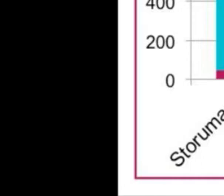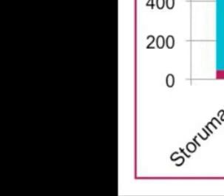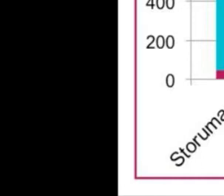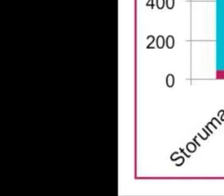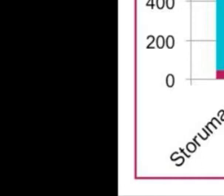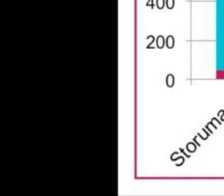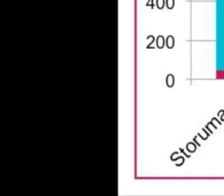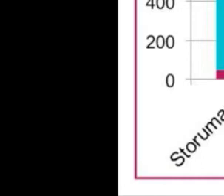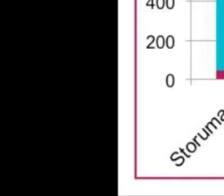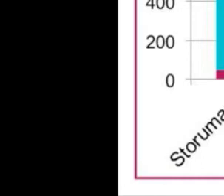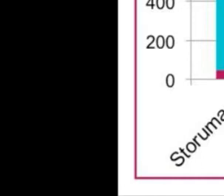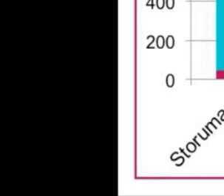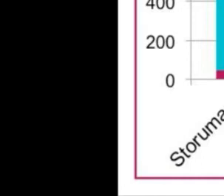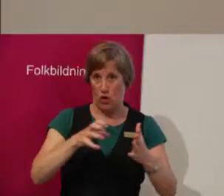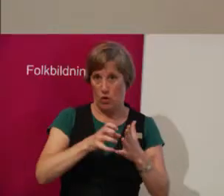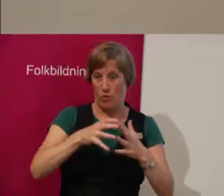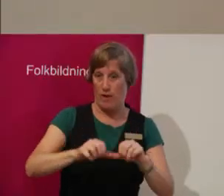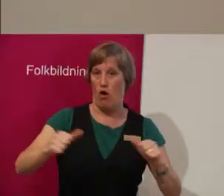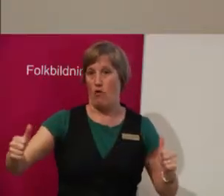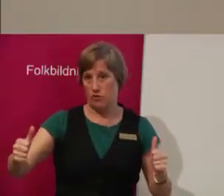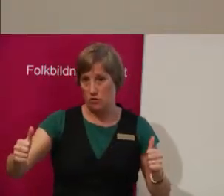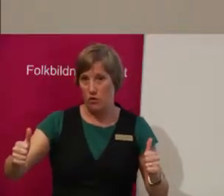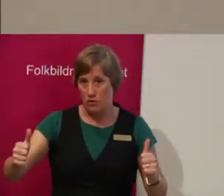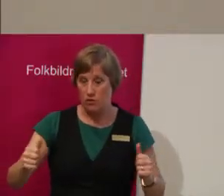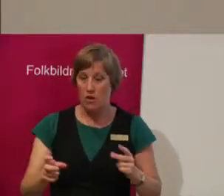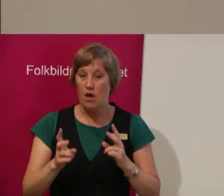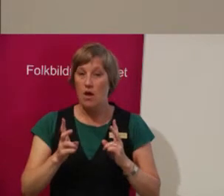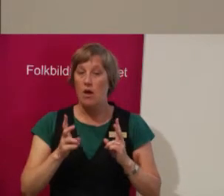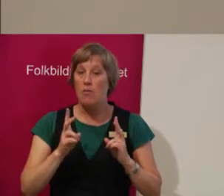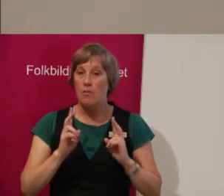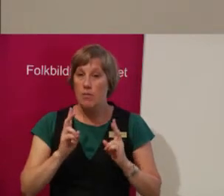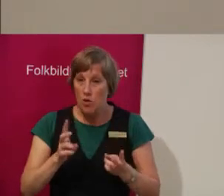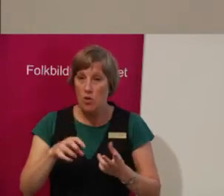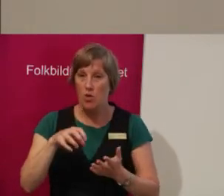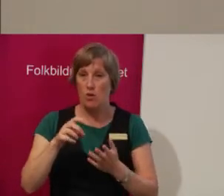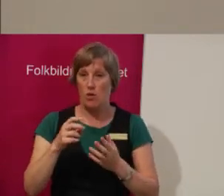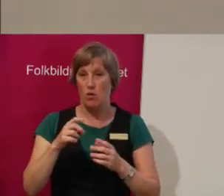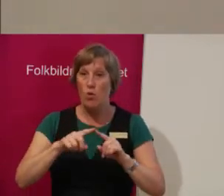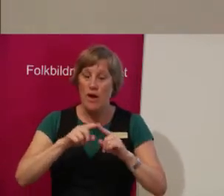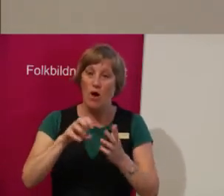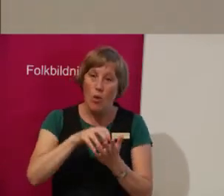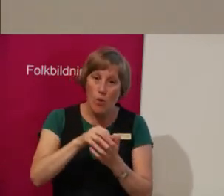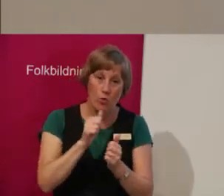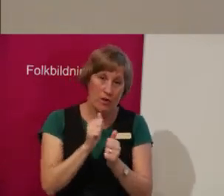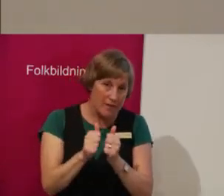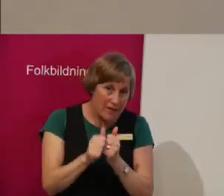kulturverksamhet å andra sidan. Och både kommunerna, både de kommunföreträdare vi har pratat med och de